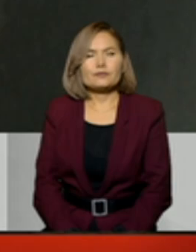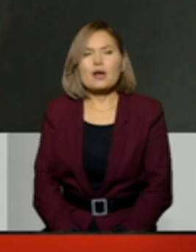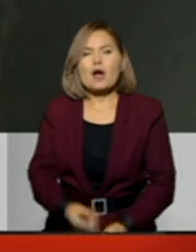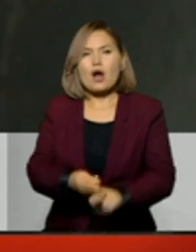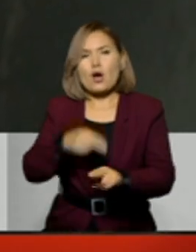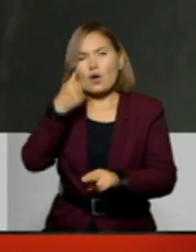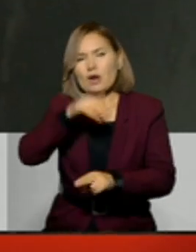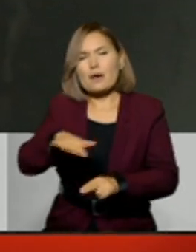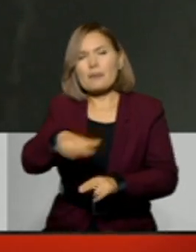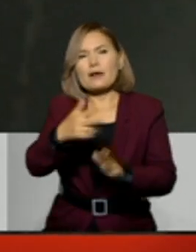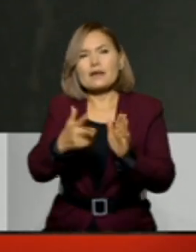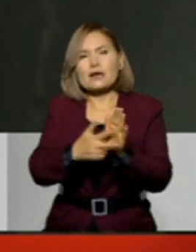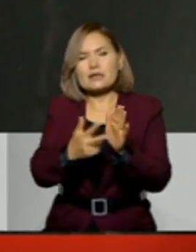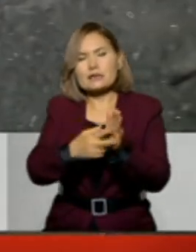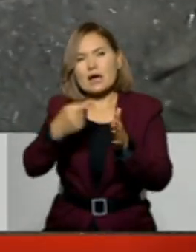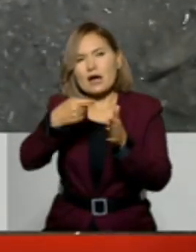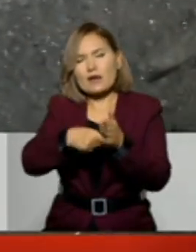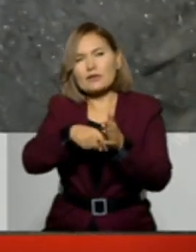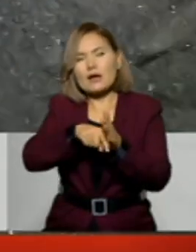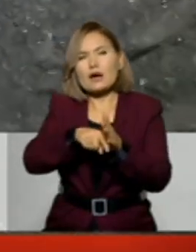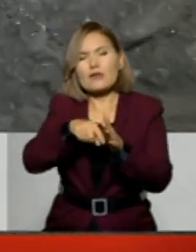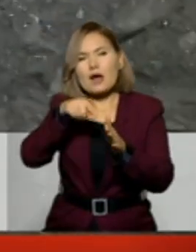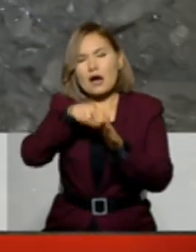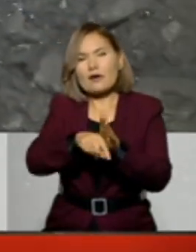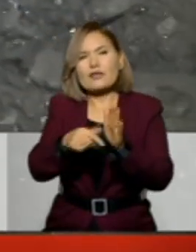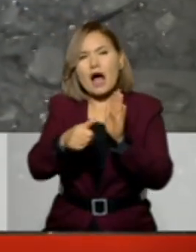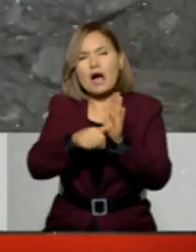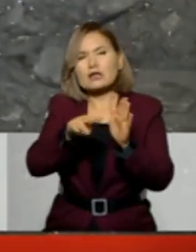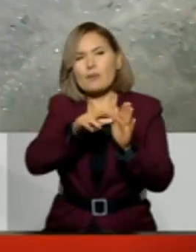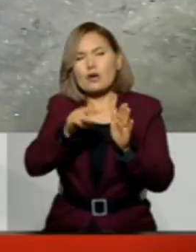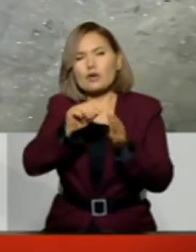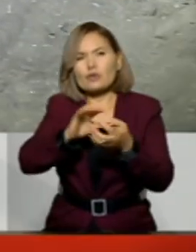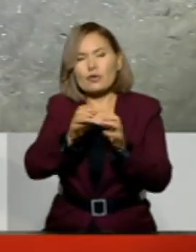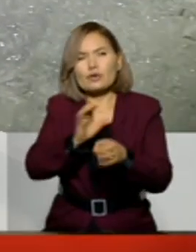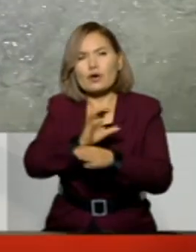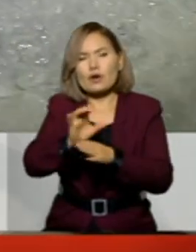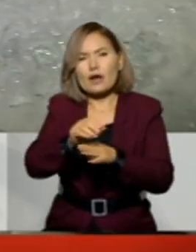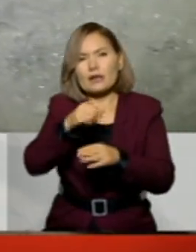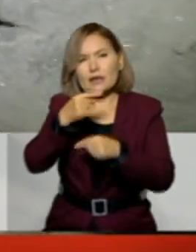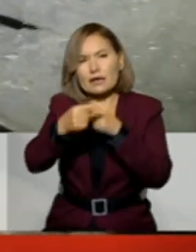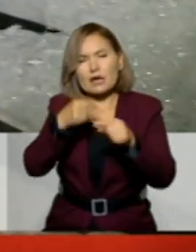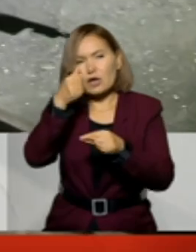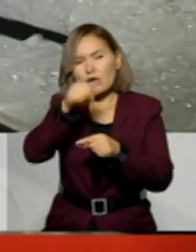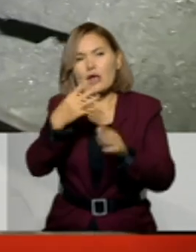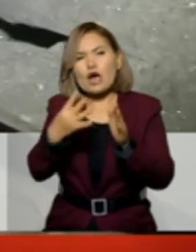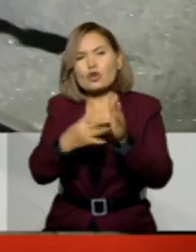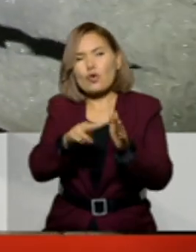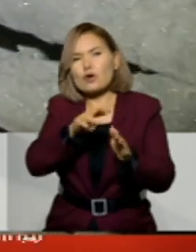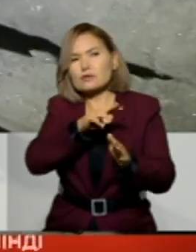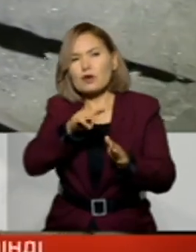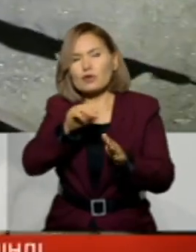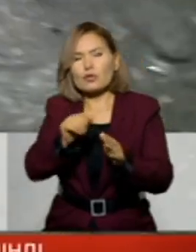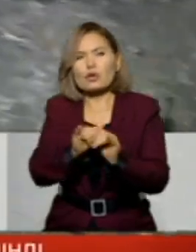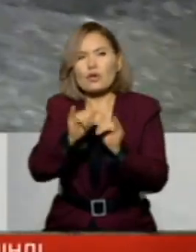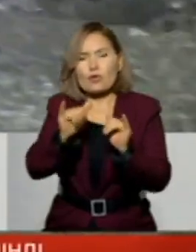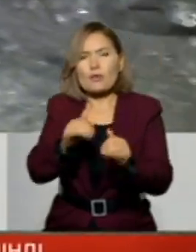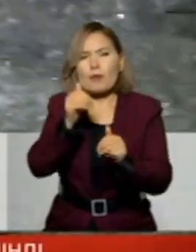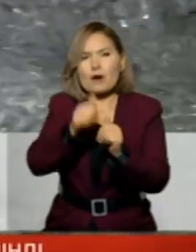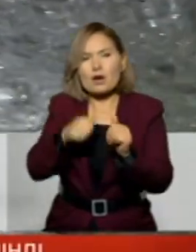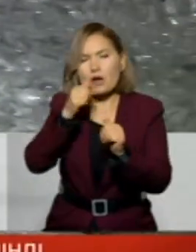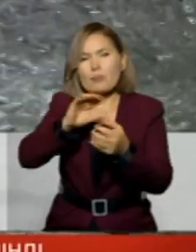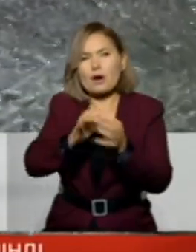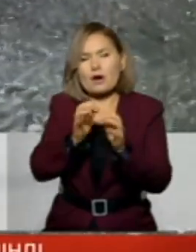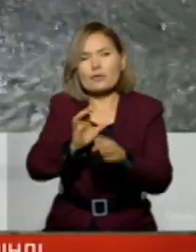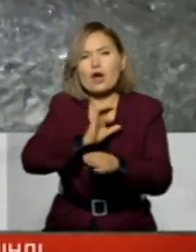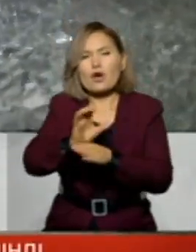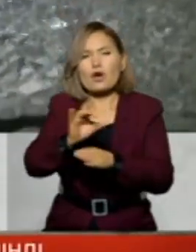Биыл өңірдегі 8 шахта 6 миллион тонна көмір өндірілсе, келер жылы бұл көрсеткіш 9 миллионға дейін жетпек. Жылдан жылға көмір